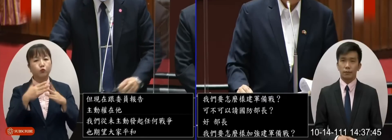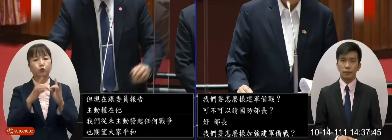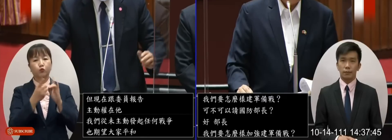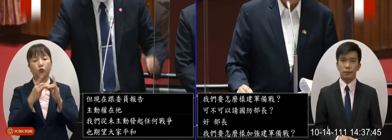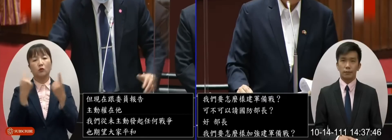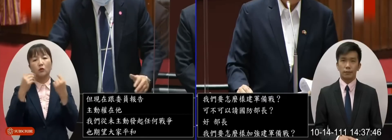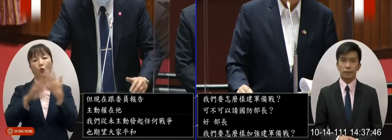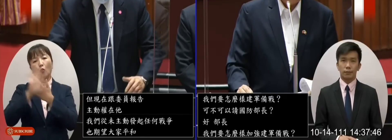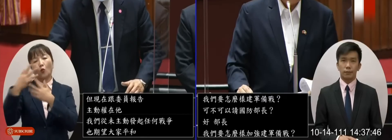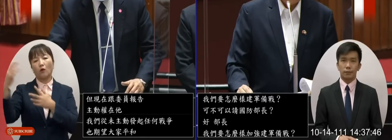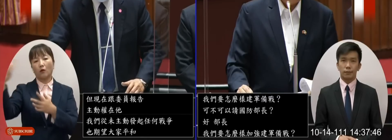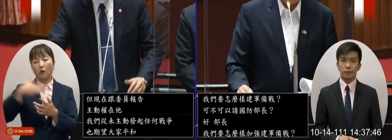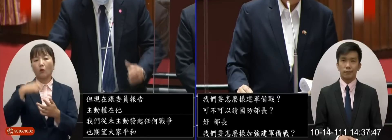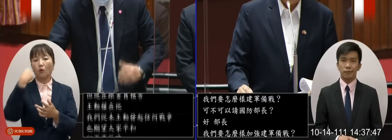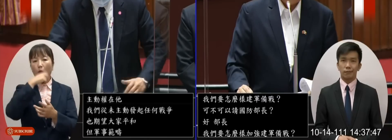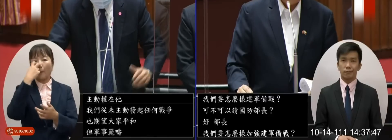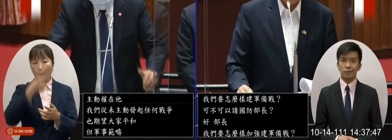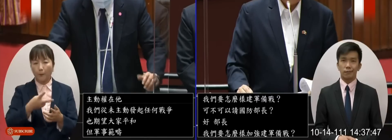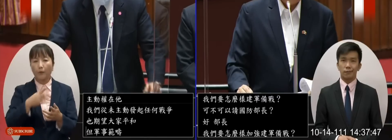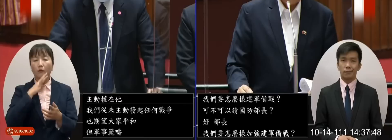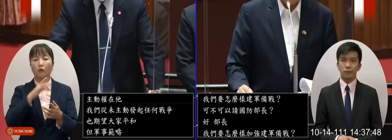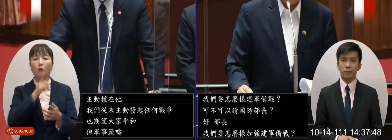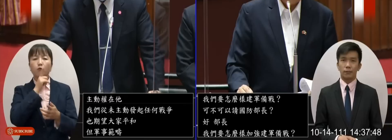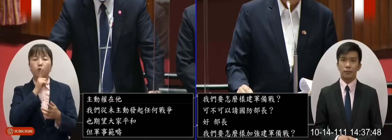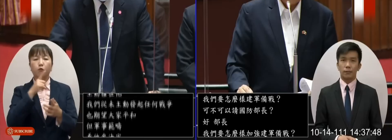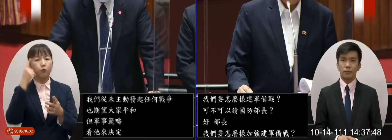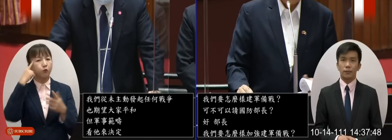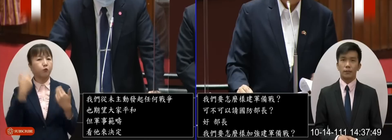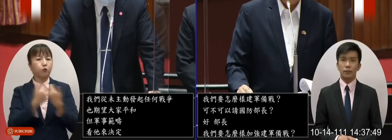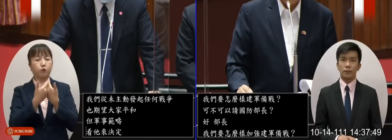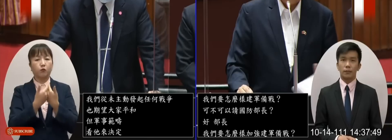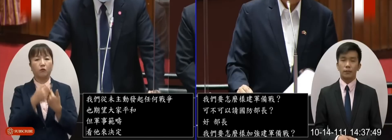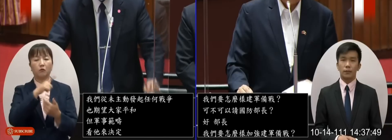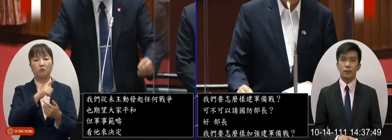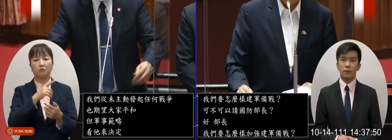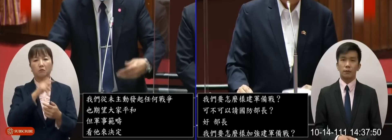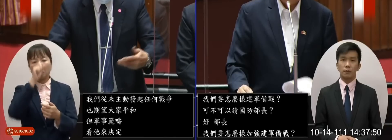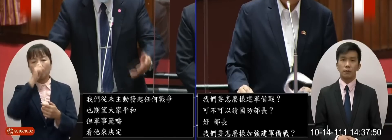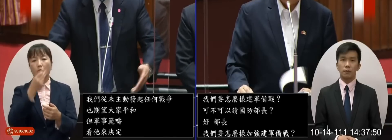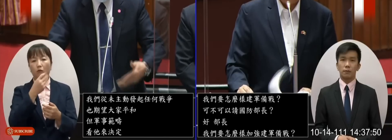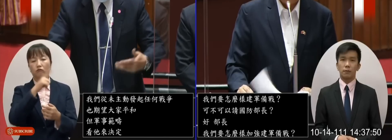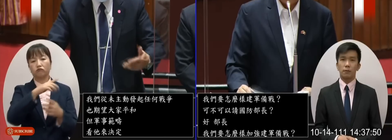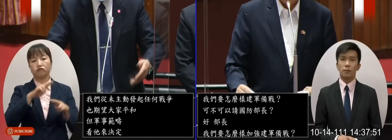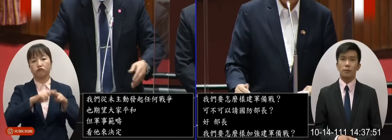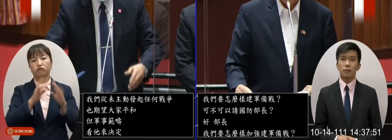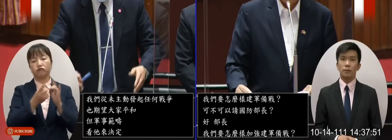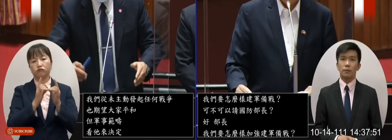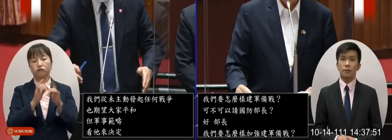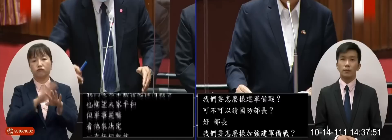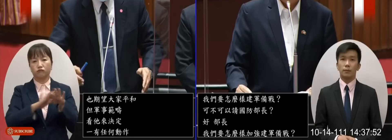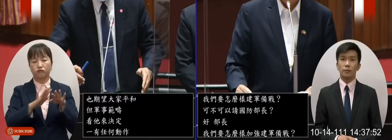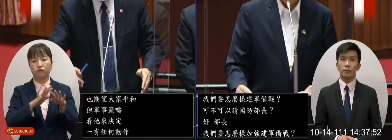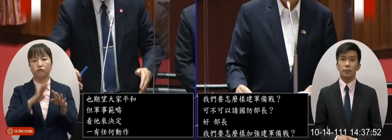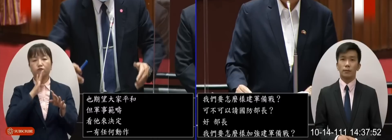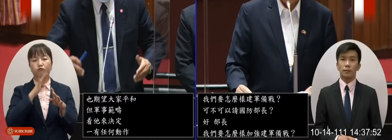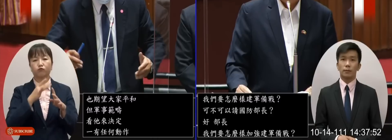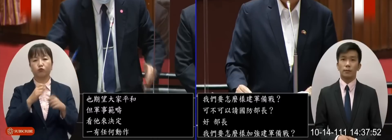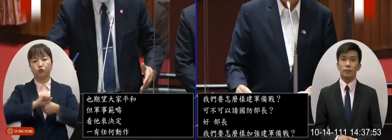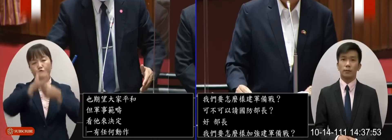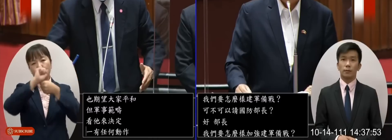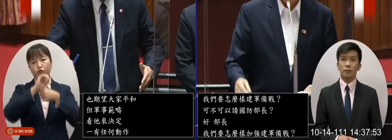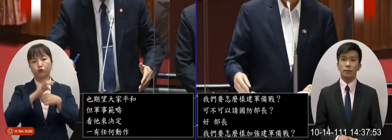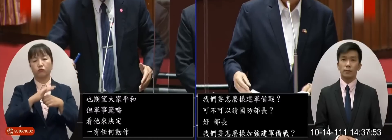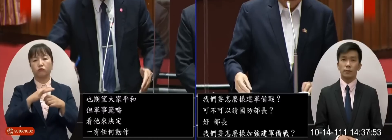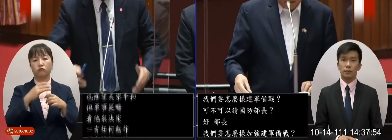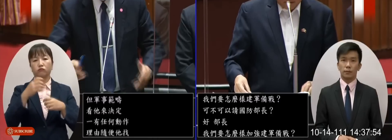访，有我们的言论，有对他啊，觉得他不利了。他就会把这个基建的数量给